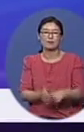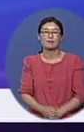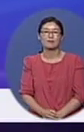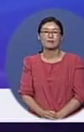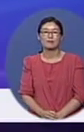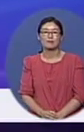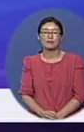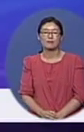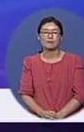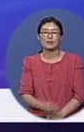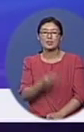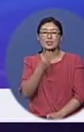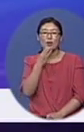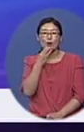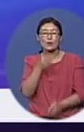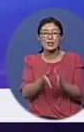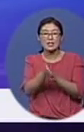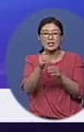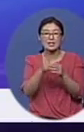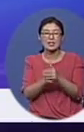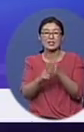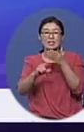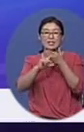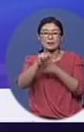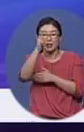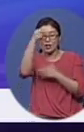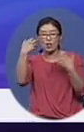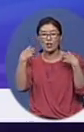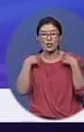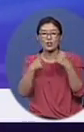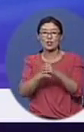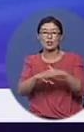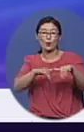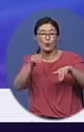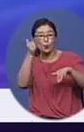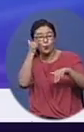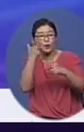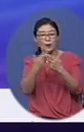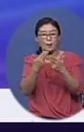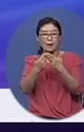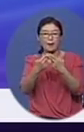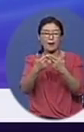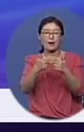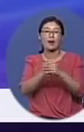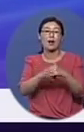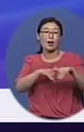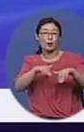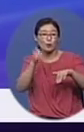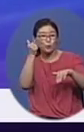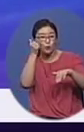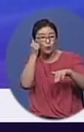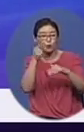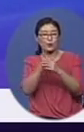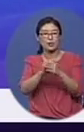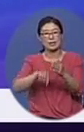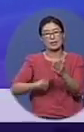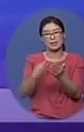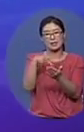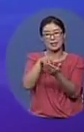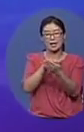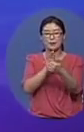서울시와 서울지방경찰청 서울 노숙인 시설 협회가 거리 노숙인 자립지원 과 보호를 위해 협약을